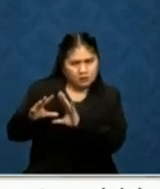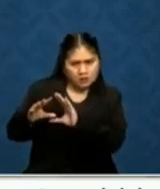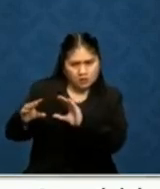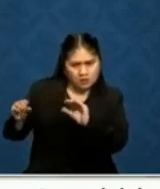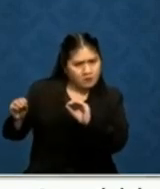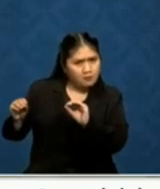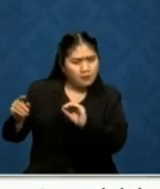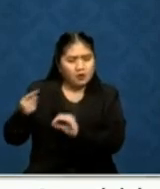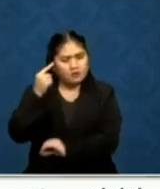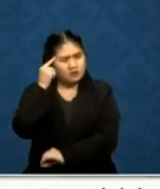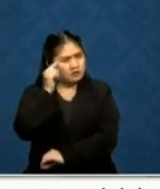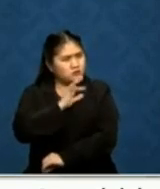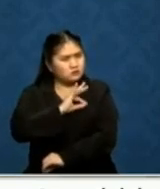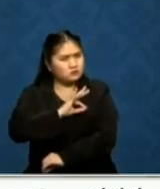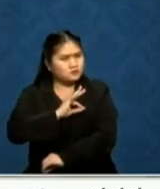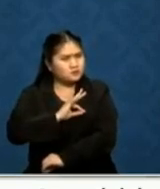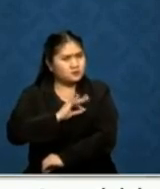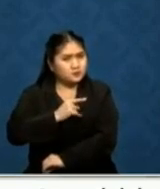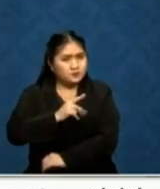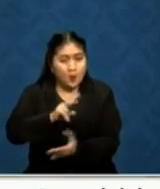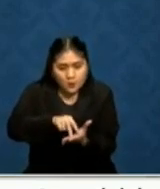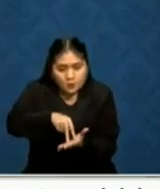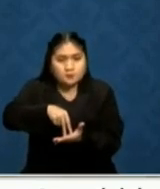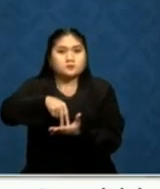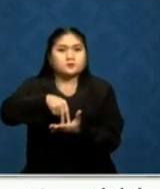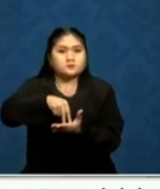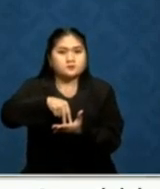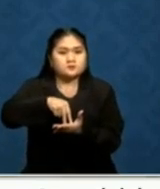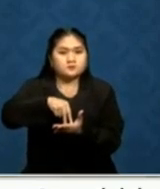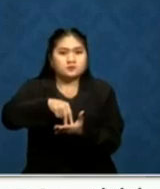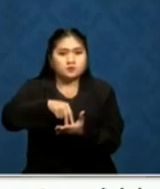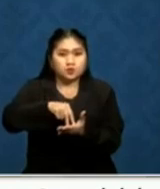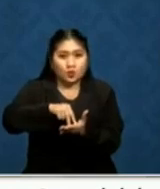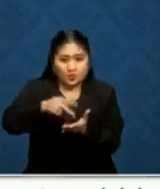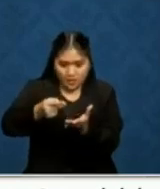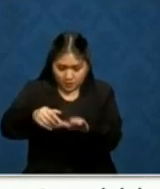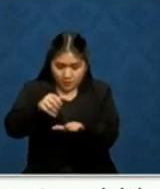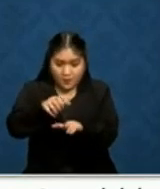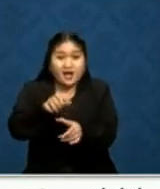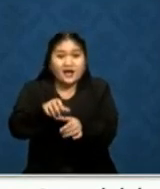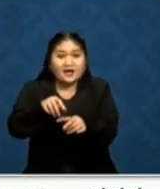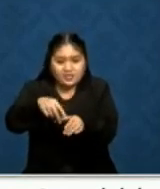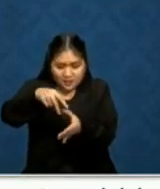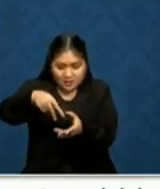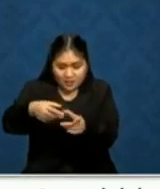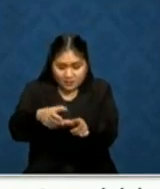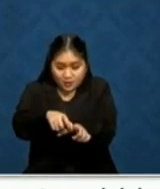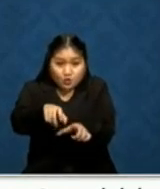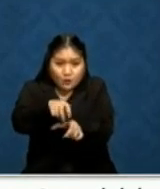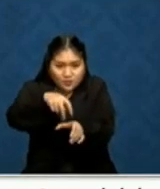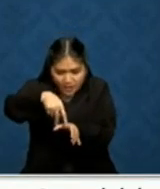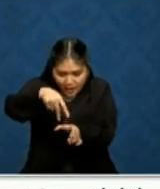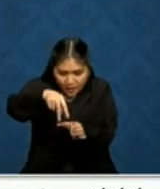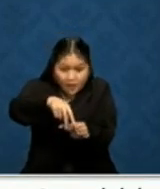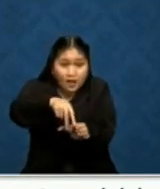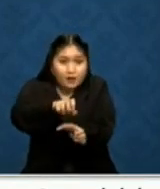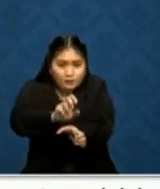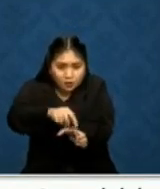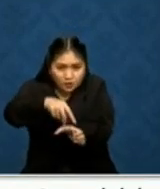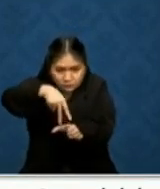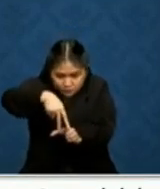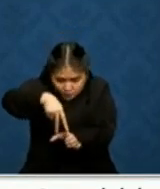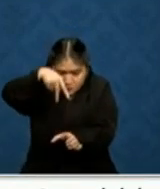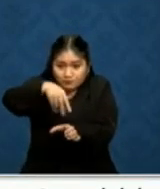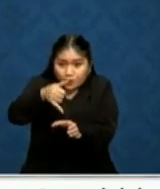ยเธอรู้สึกไม่ปลอดภัยจึงยืนเข้าไปค่ะยืนเข้าไปเป็นส้วมที่แบบเป็นนั่งยองเนี่ยค่ะแล้วก็ชะเง้อค่ะพยายามชะเง้อว่ามันเกิดอะไร